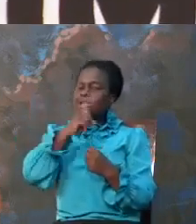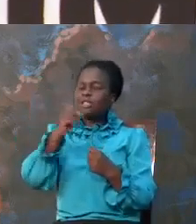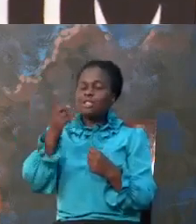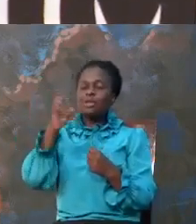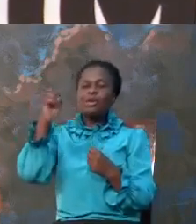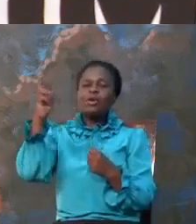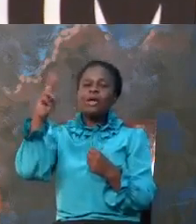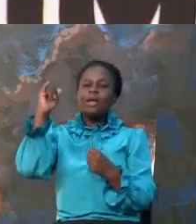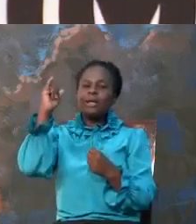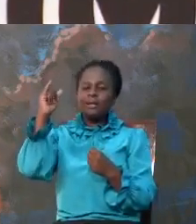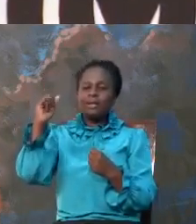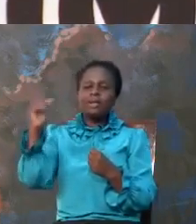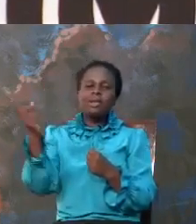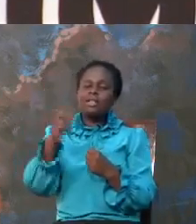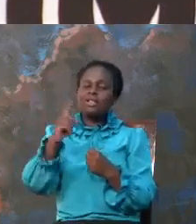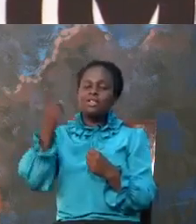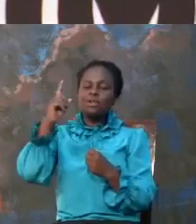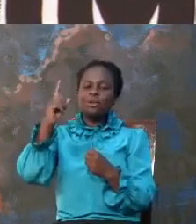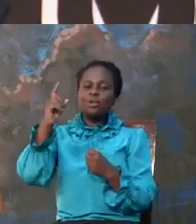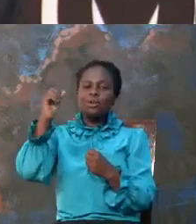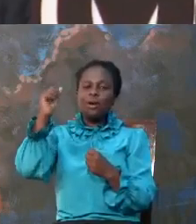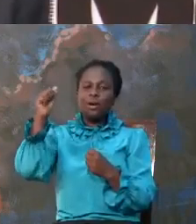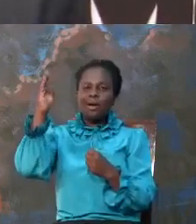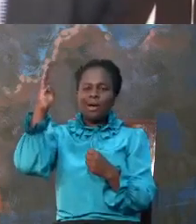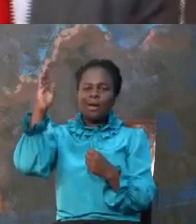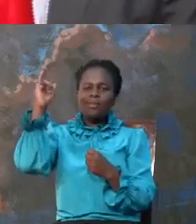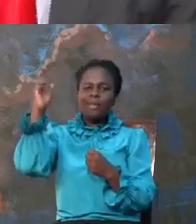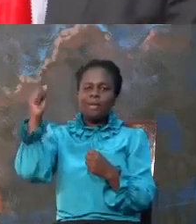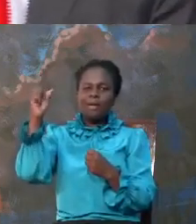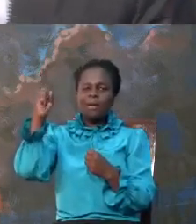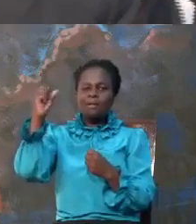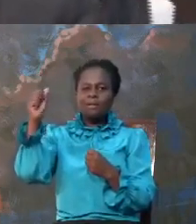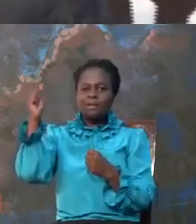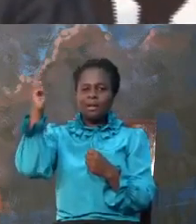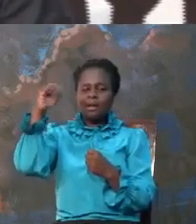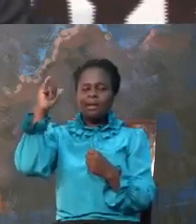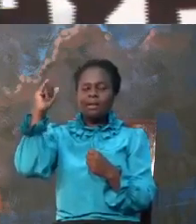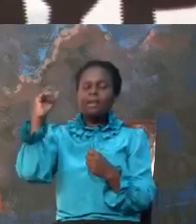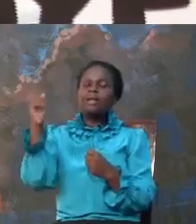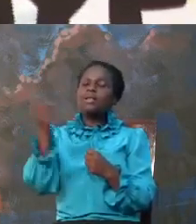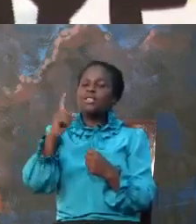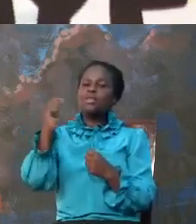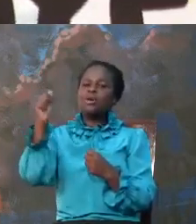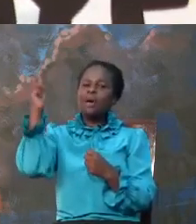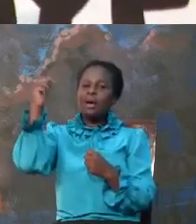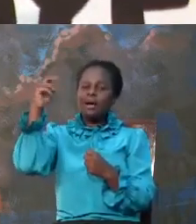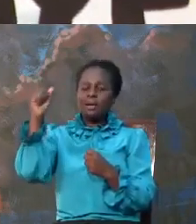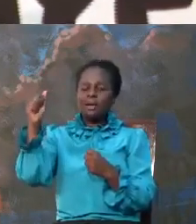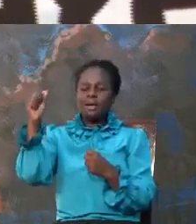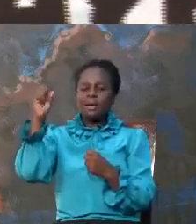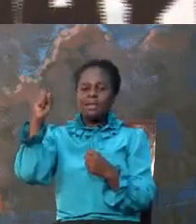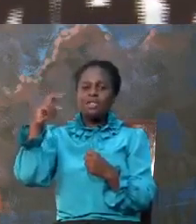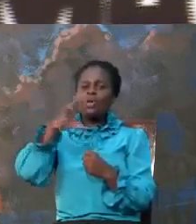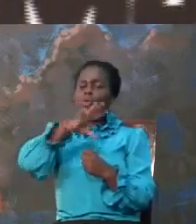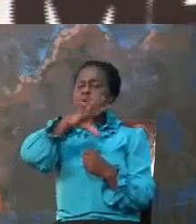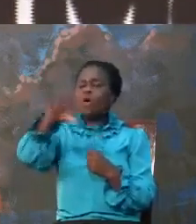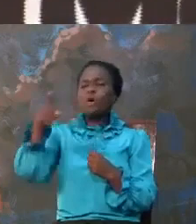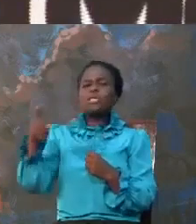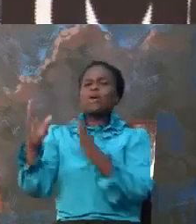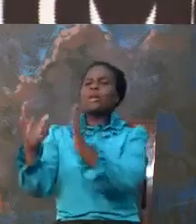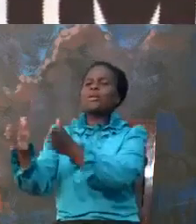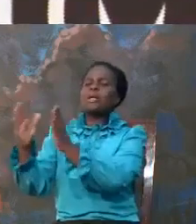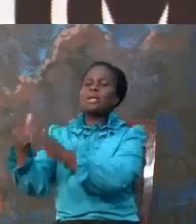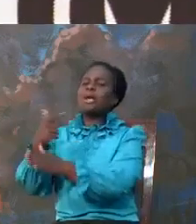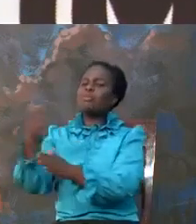sio Sadok, sio Abiathari, sio Kayafa, sio Anas. Hao wote ni wa kibinadamu,